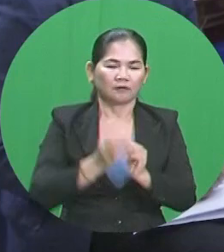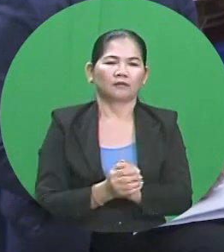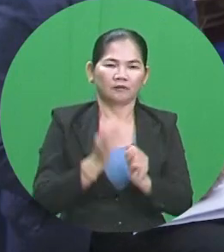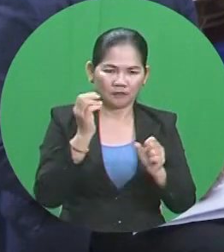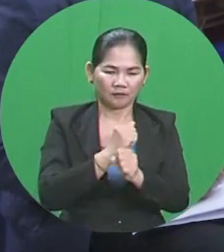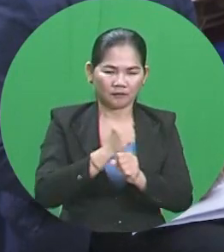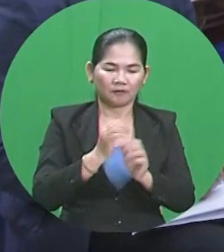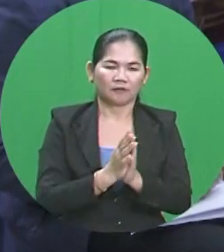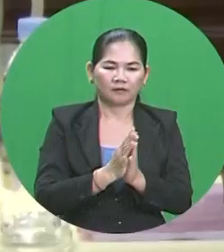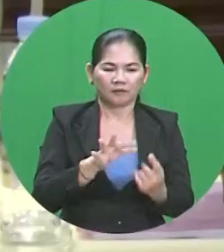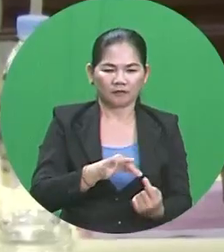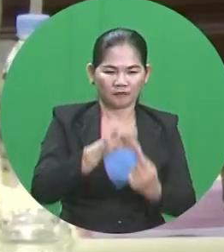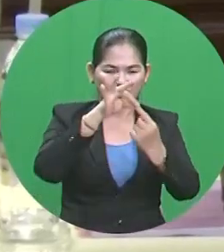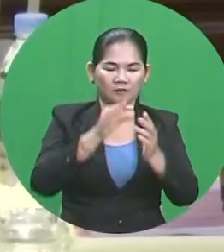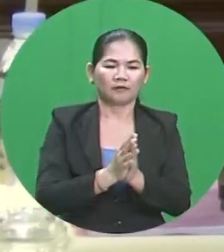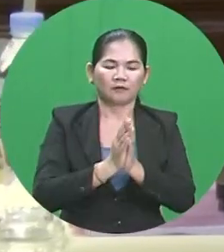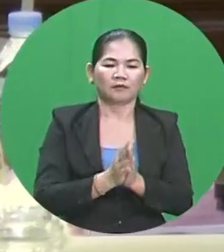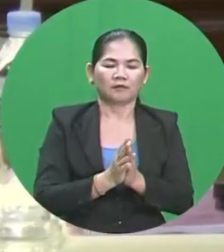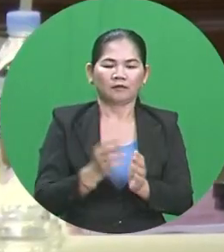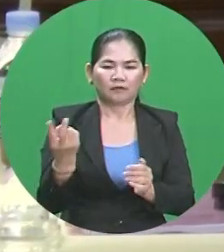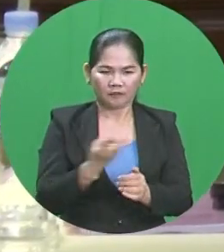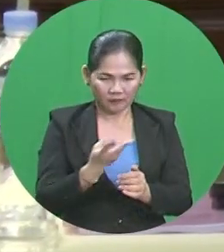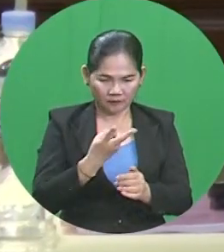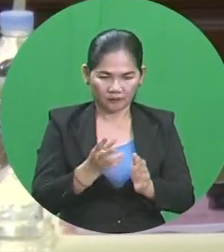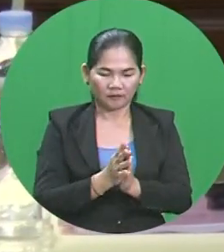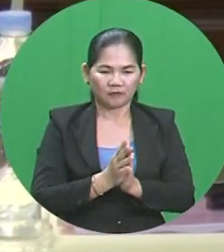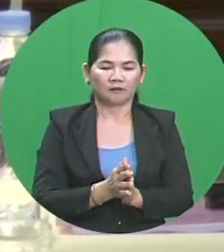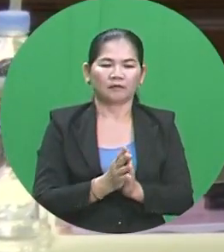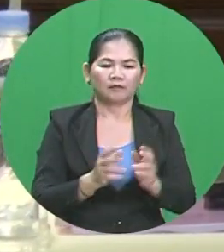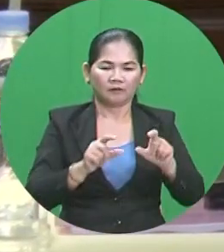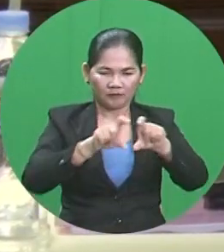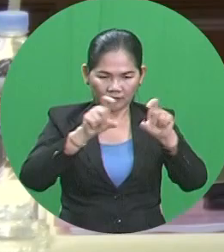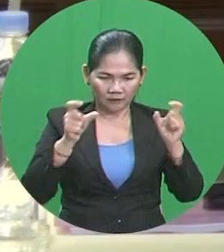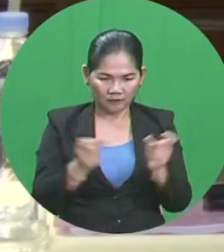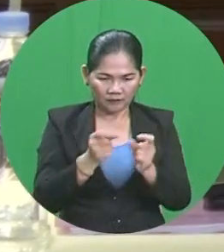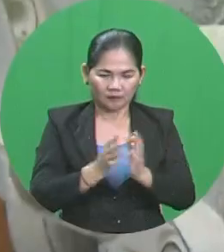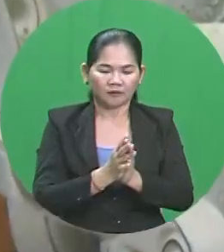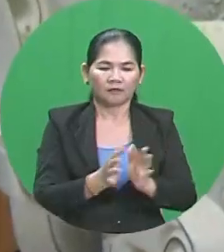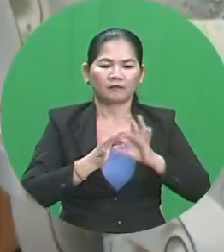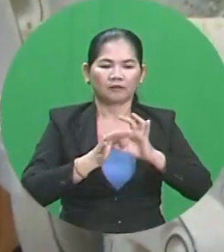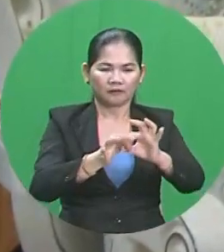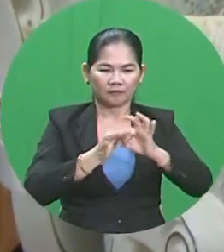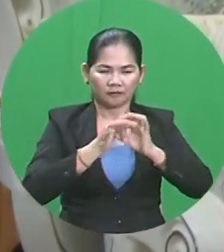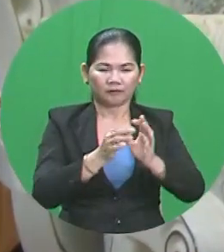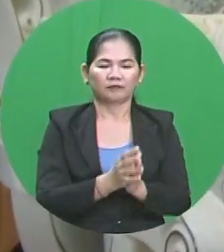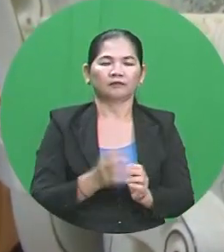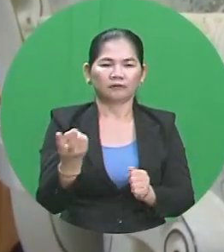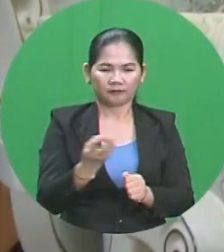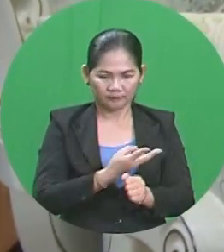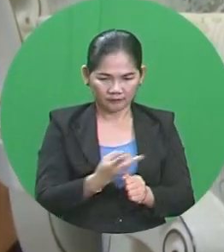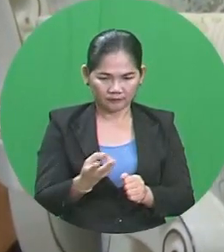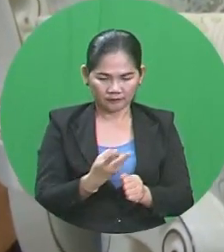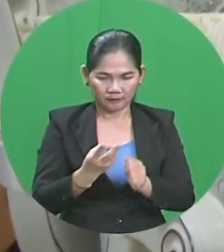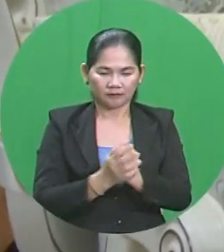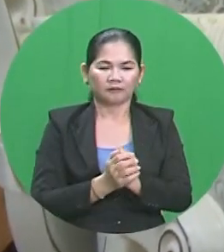ដើម្បីជាផលប្រយោជន៍នៃប្រទេសទាំងពីរទាំងនៅក្នុងក្របខ័ណ្ឌនៃកិច្ចសហប្រតិបត្តិការទ្វេភាគី